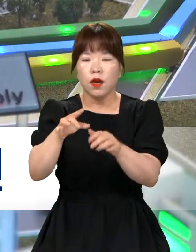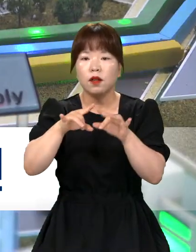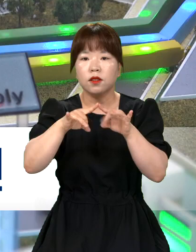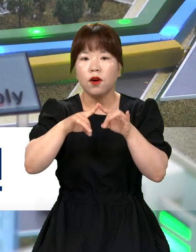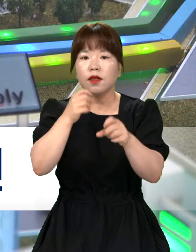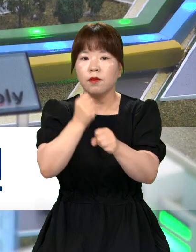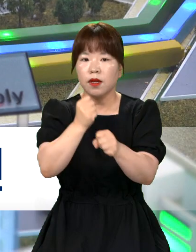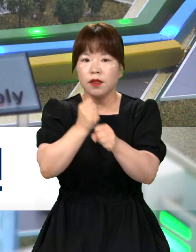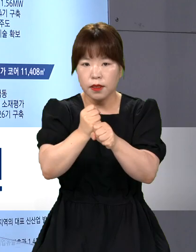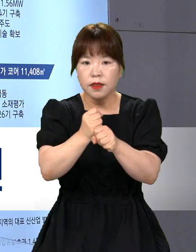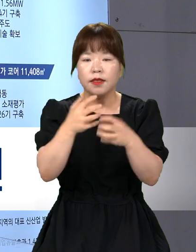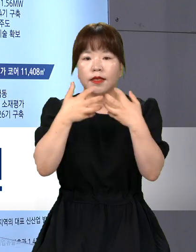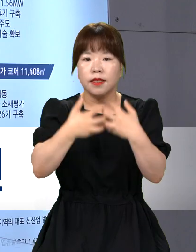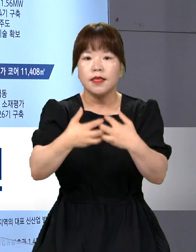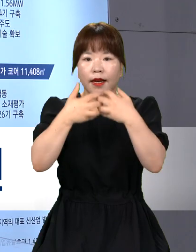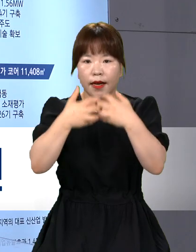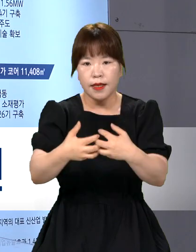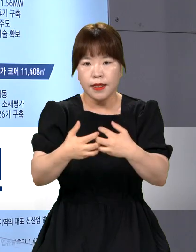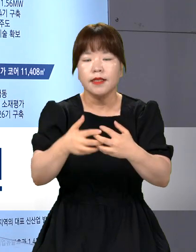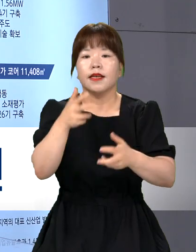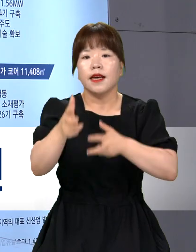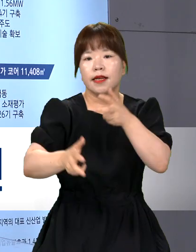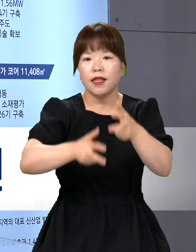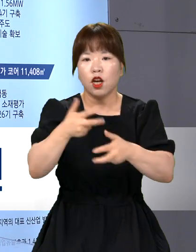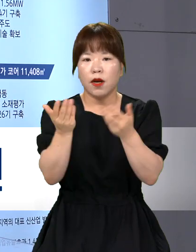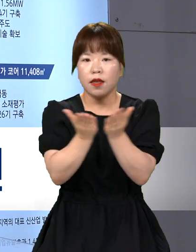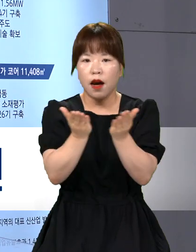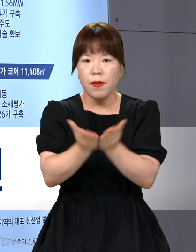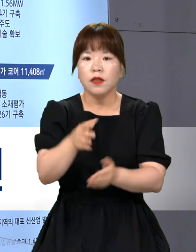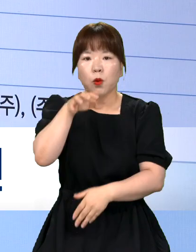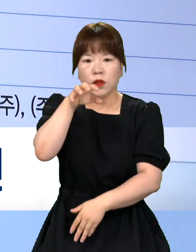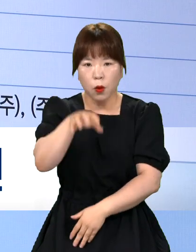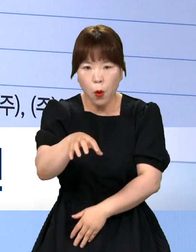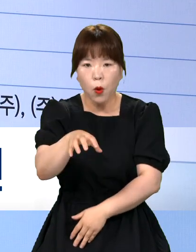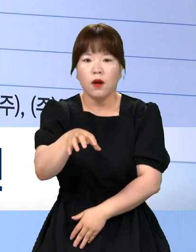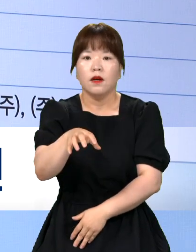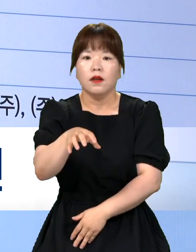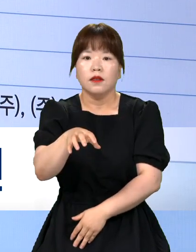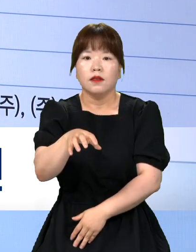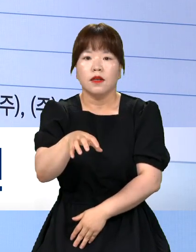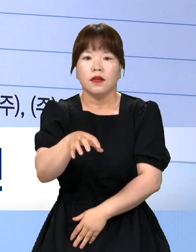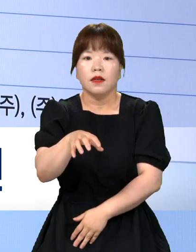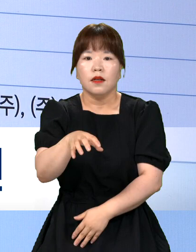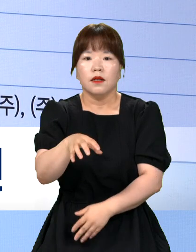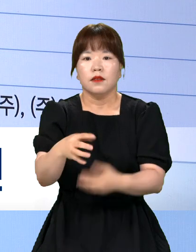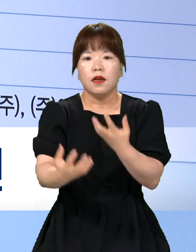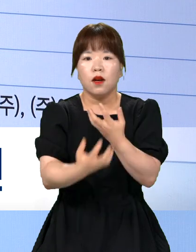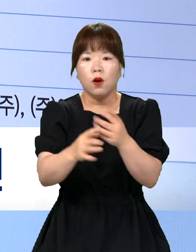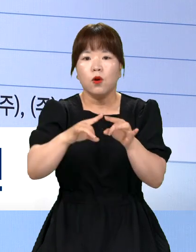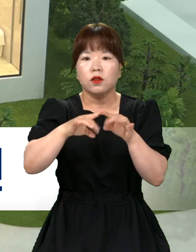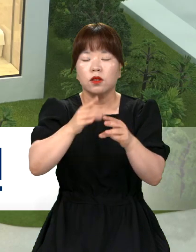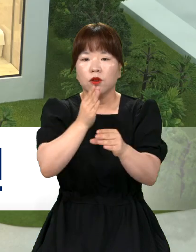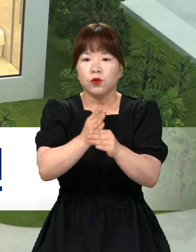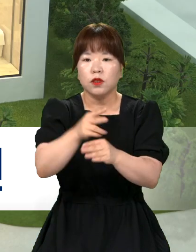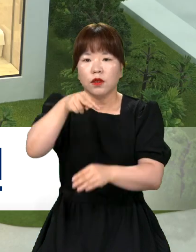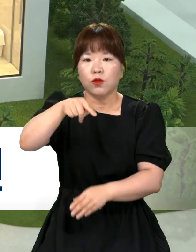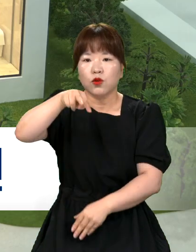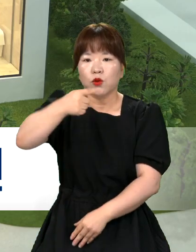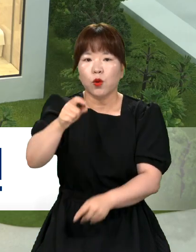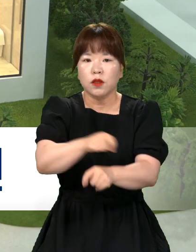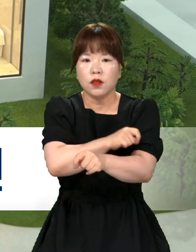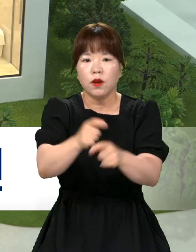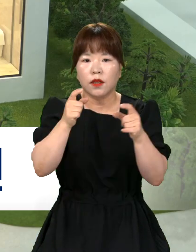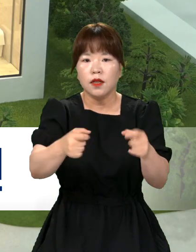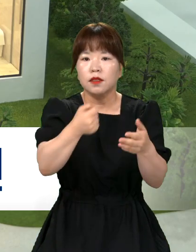전기를 발생시키는 장치인 수소 연료전지 산업에 특화된 클러스터이며 신은 연료전지 중심 수소